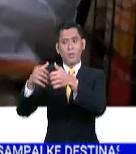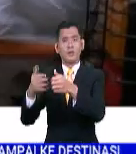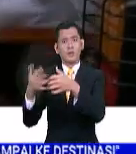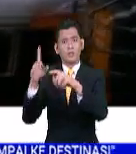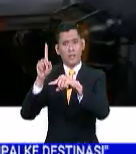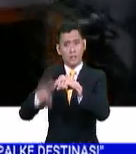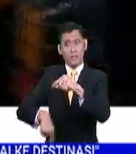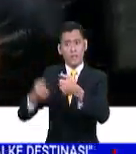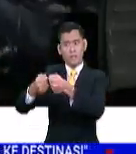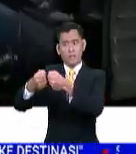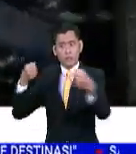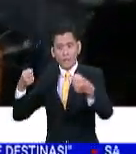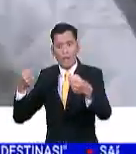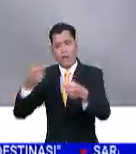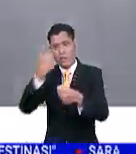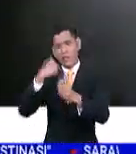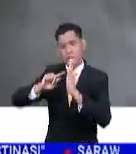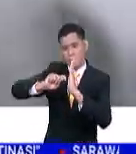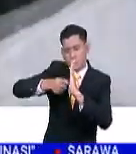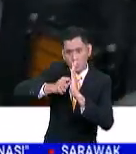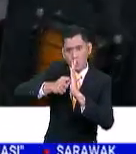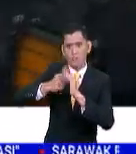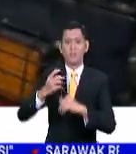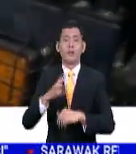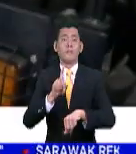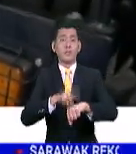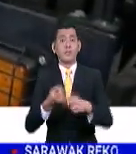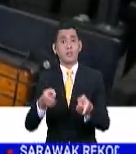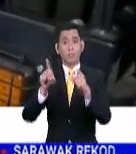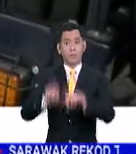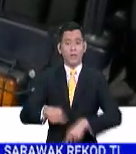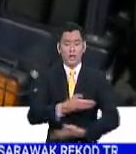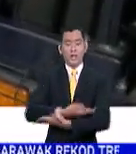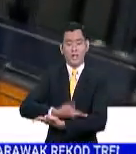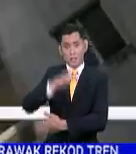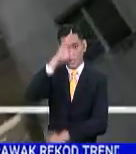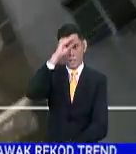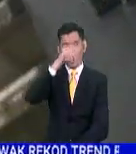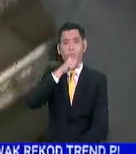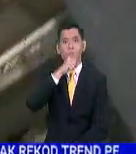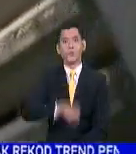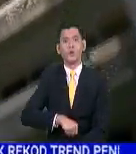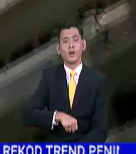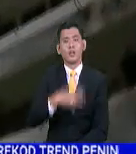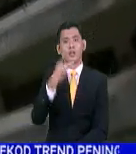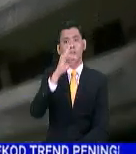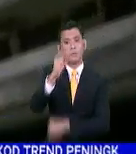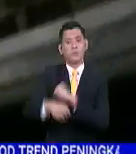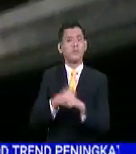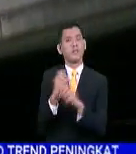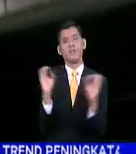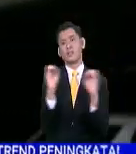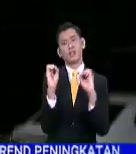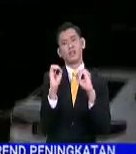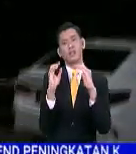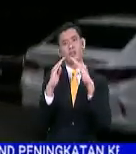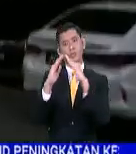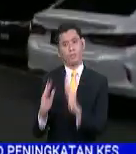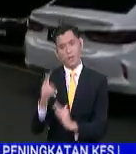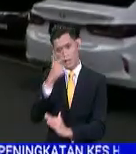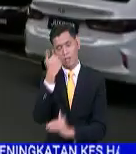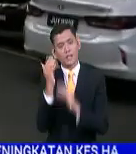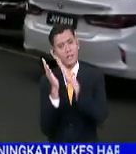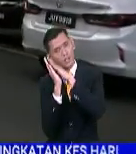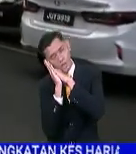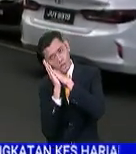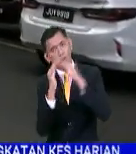dalam. Superintendent Saravanan berkata semasa kejadian, anak lelaki mangsa yang berusia 18 tahun tiada di rumah kerana tidur